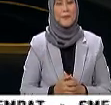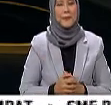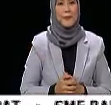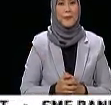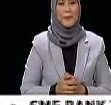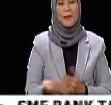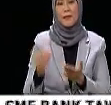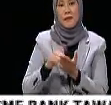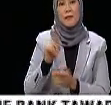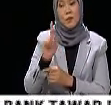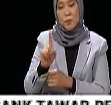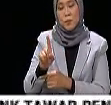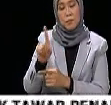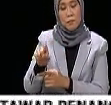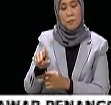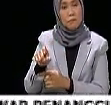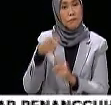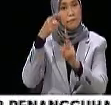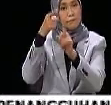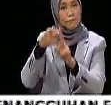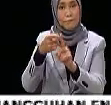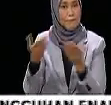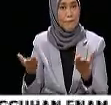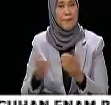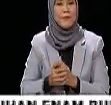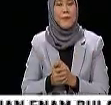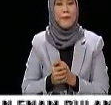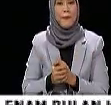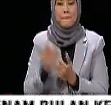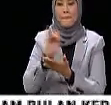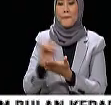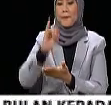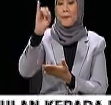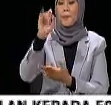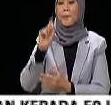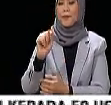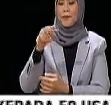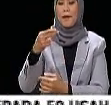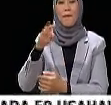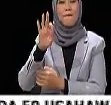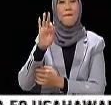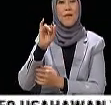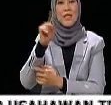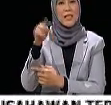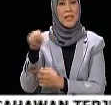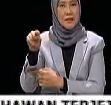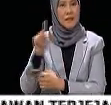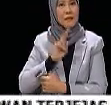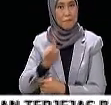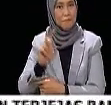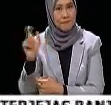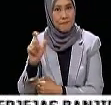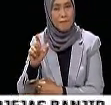yang harus kita sentuh kali ini ilah berkenalan dengan institusi Tahfidz dekade kita karena ketika kesegaran pada